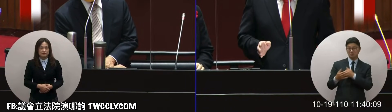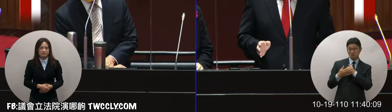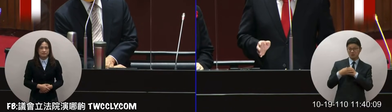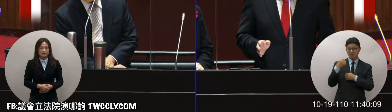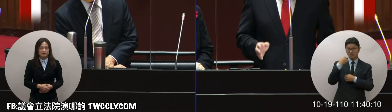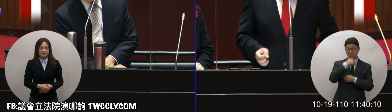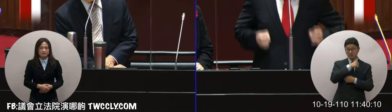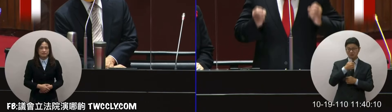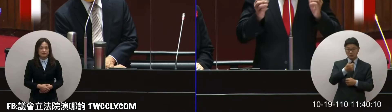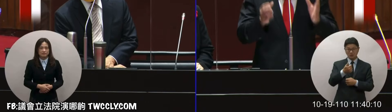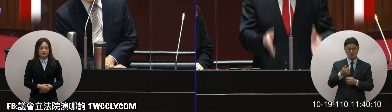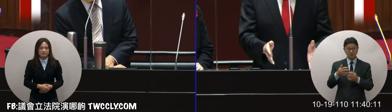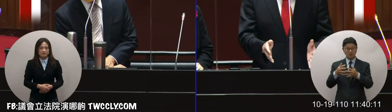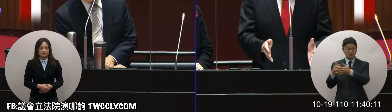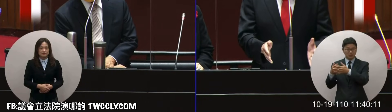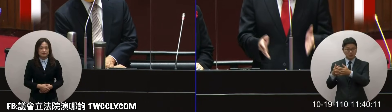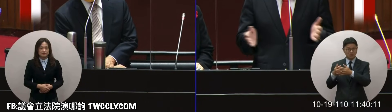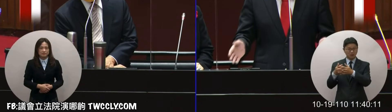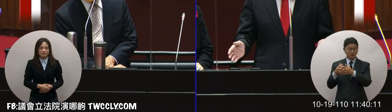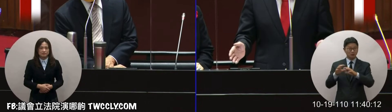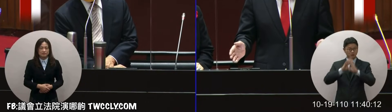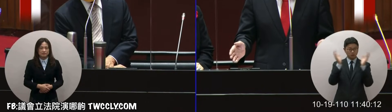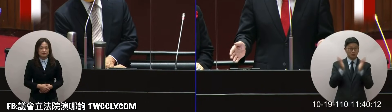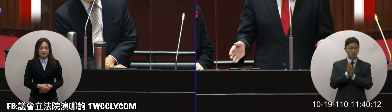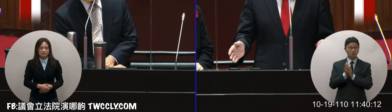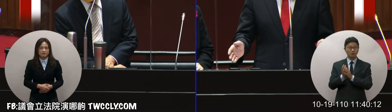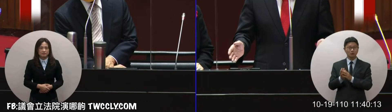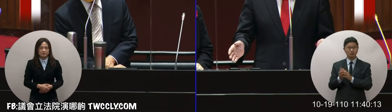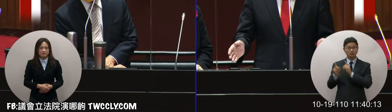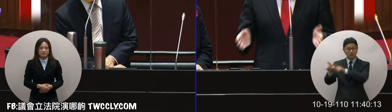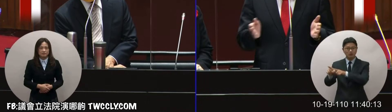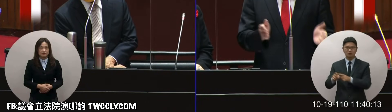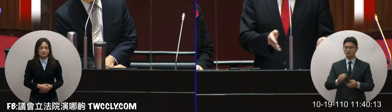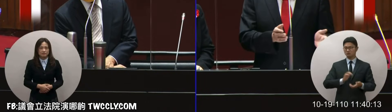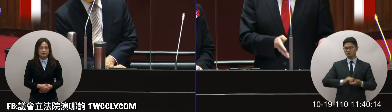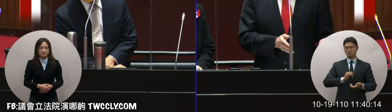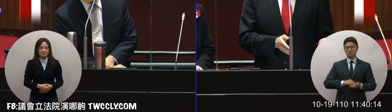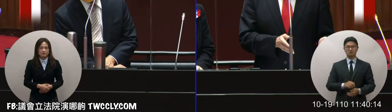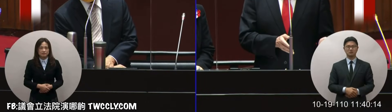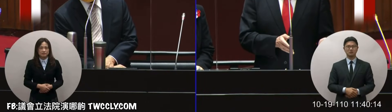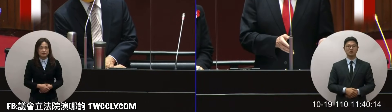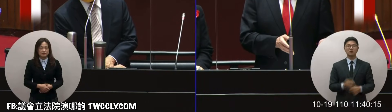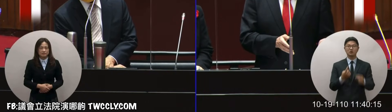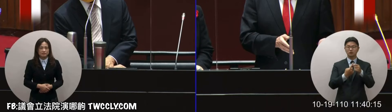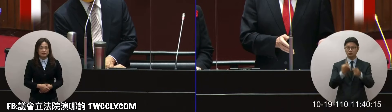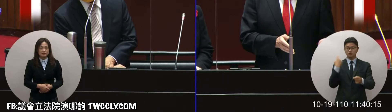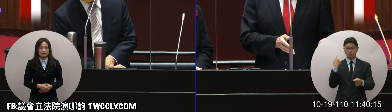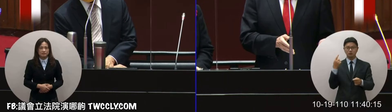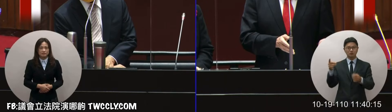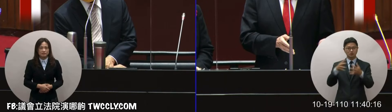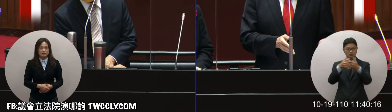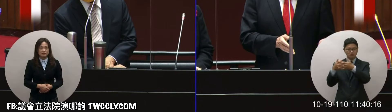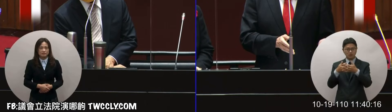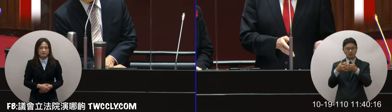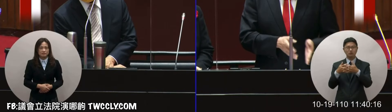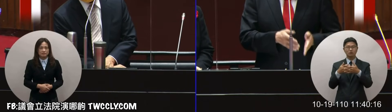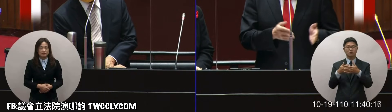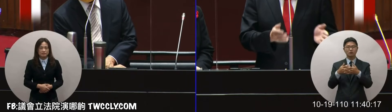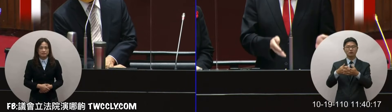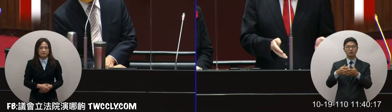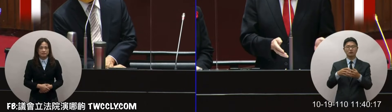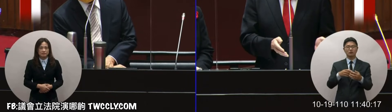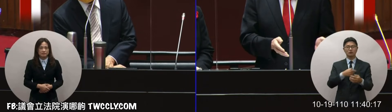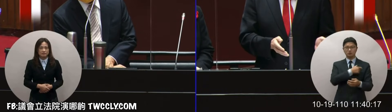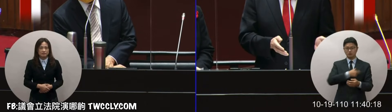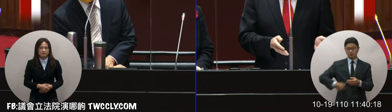上，全部压在那里。请问一下，去年大选，美国大选，我们开